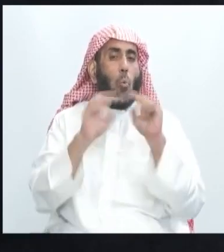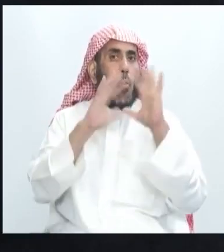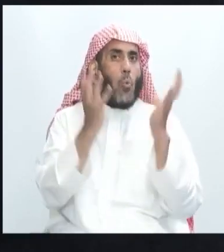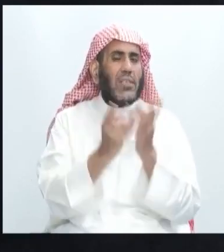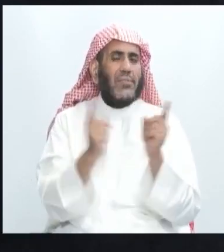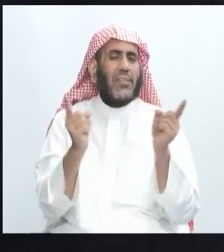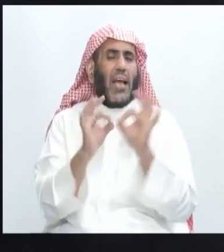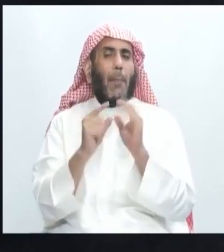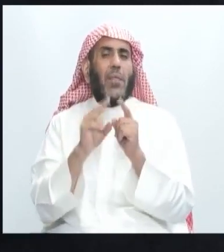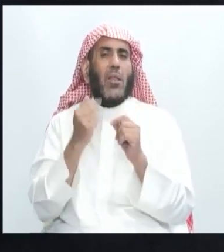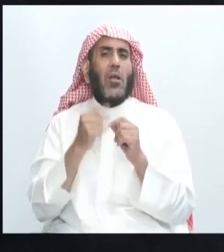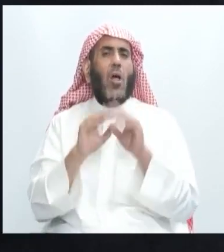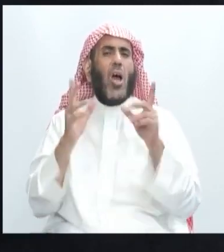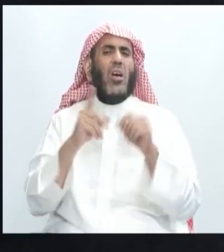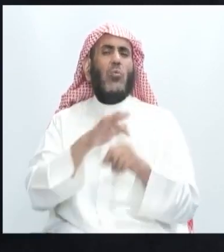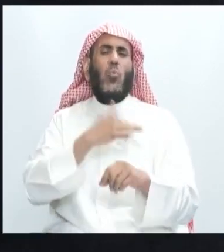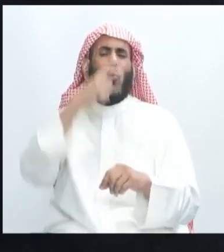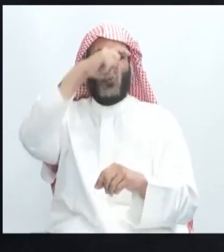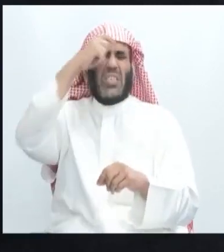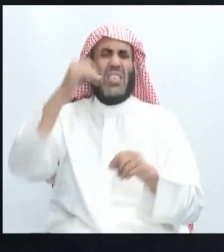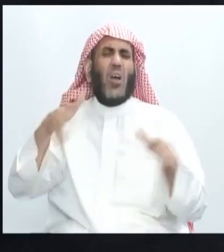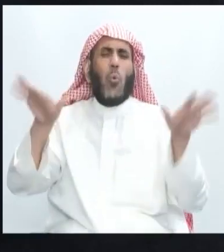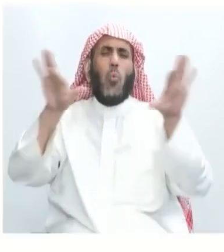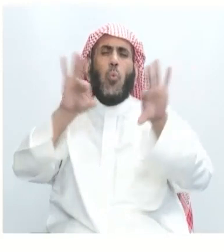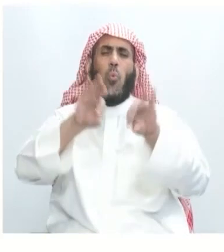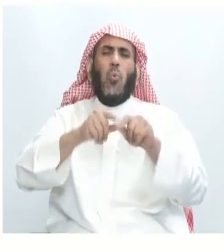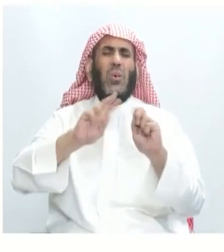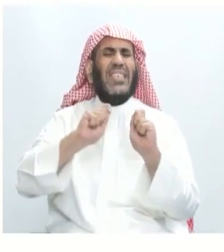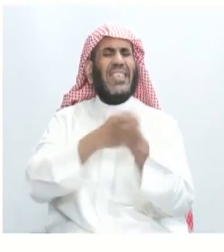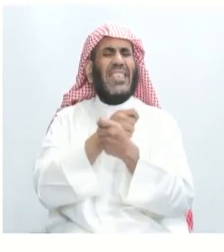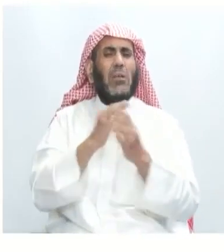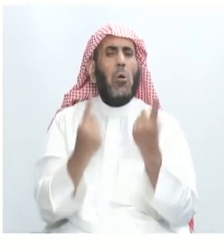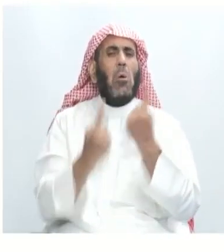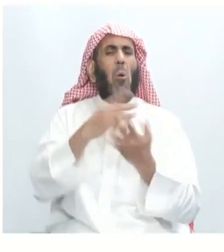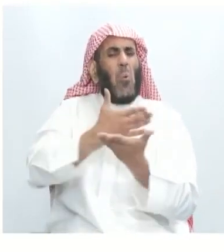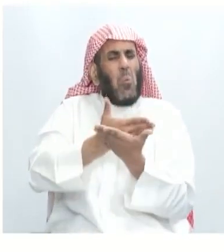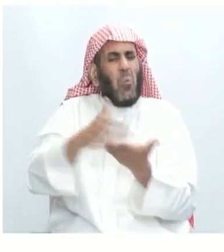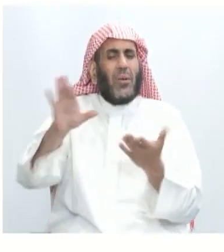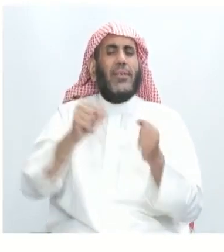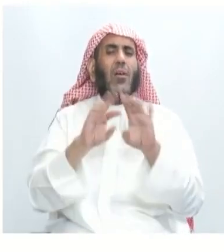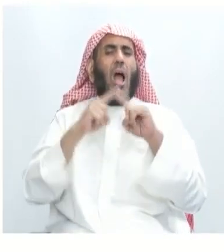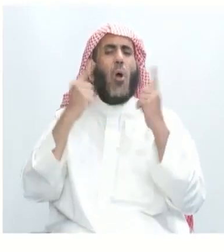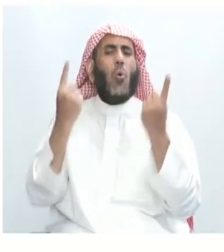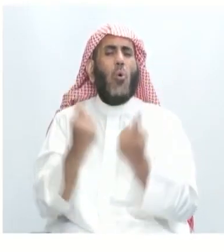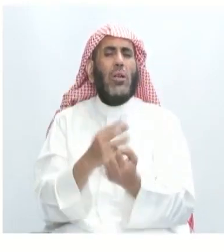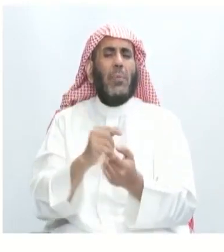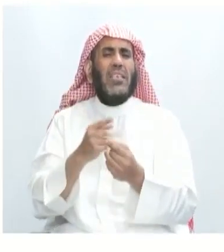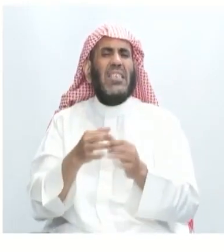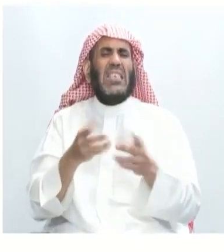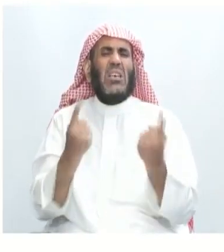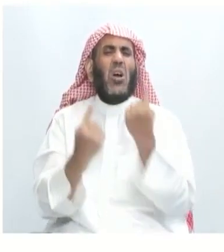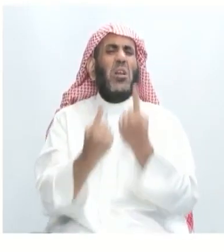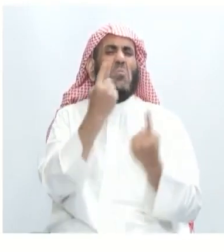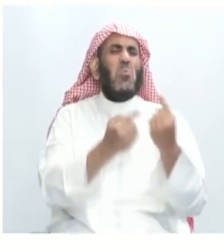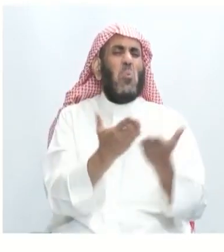ونقول مثلا في ظاهره التصحر ظاهره التصحر التصحر هنا يطلق على على كل شيء من اشكال تدهور